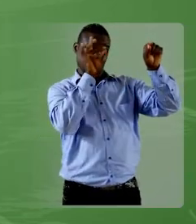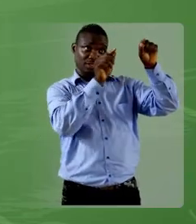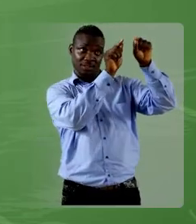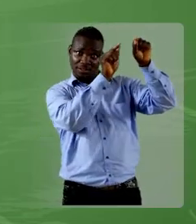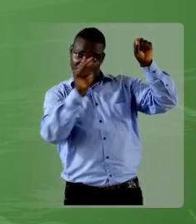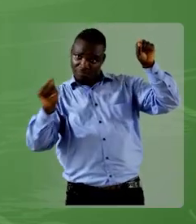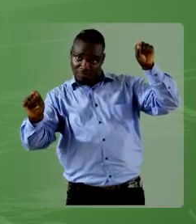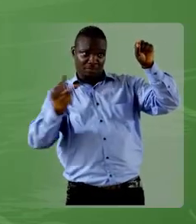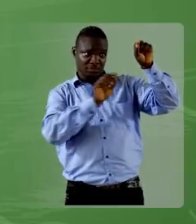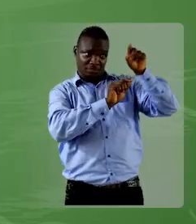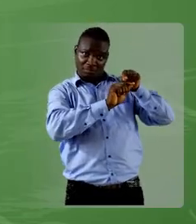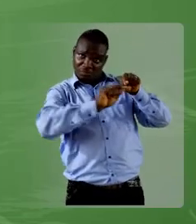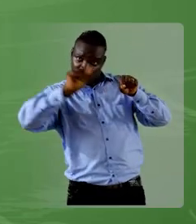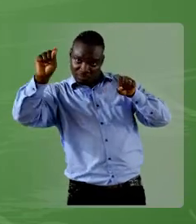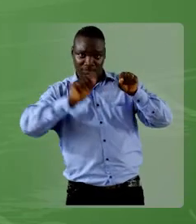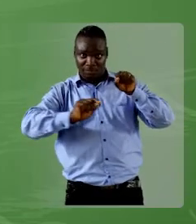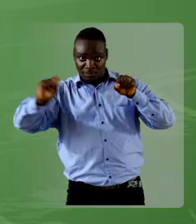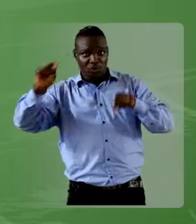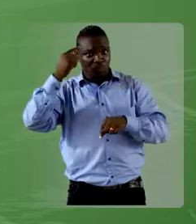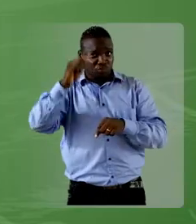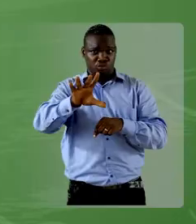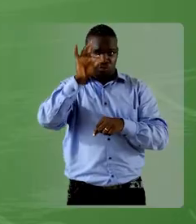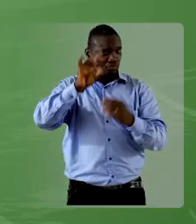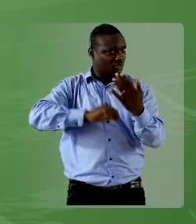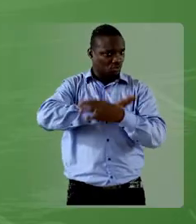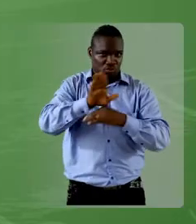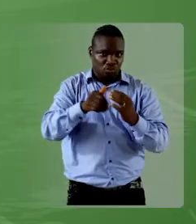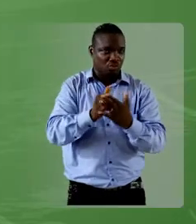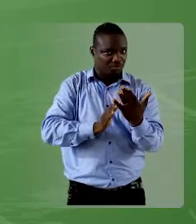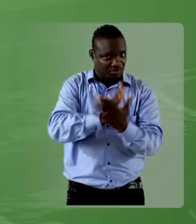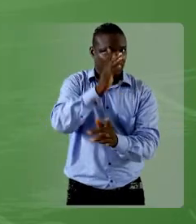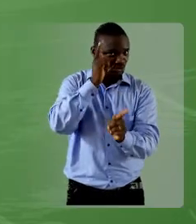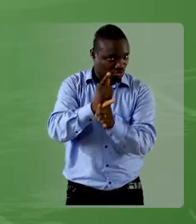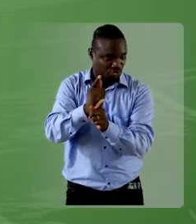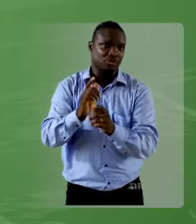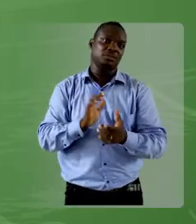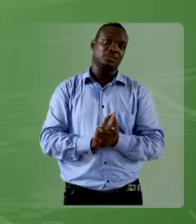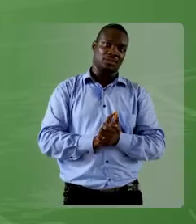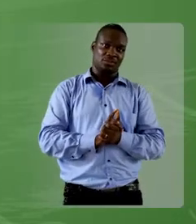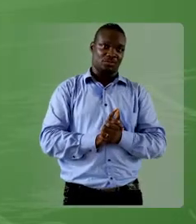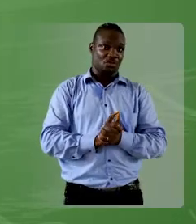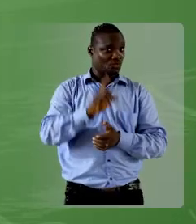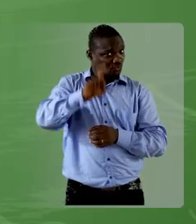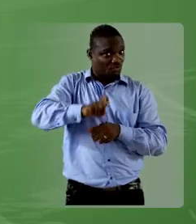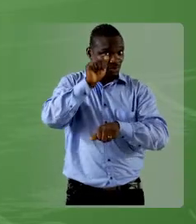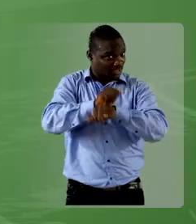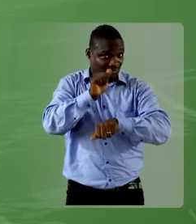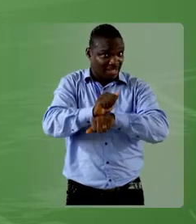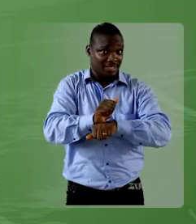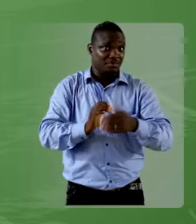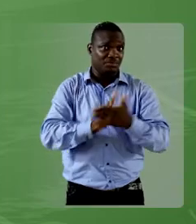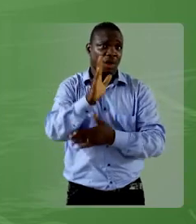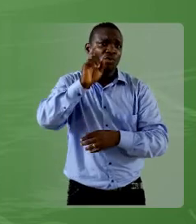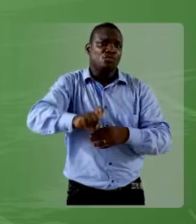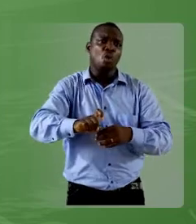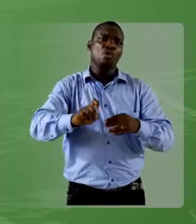de prospection au type de prospection qui convient en utilisant les